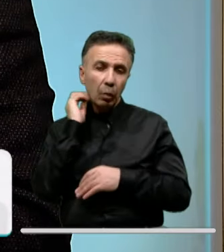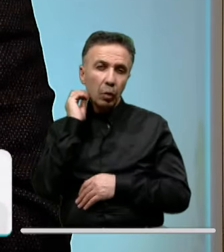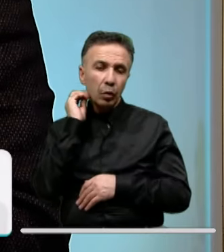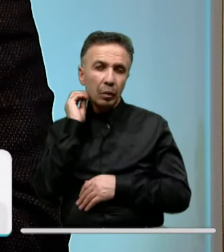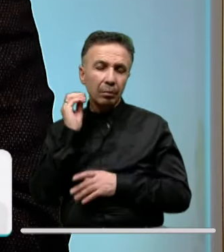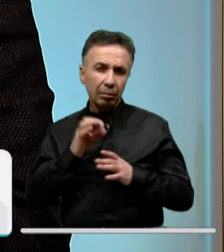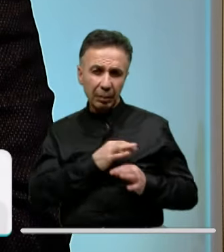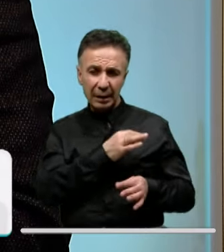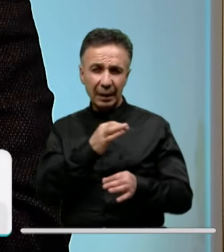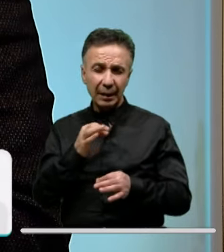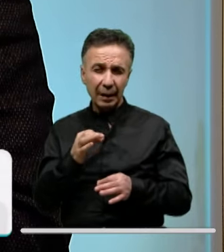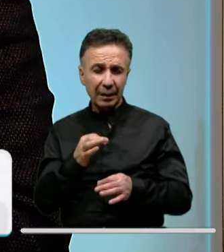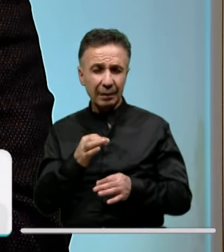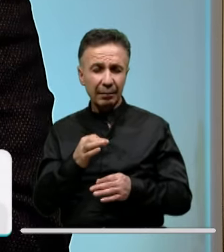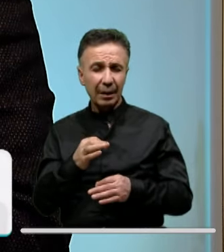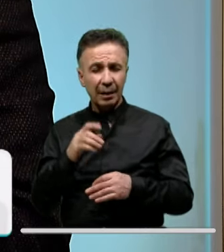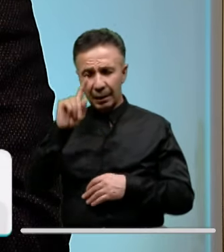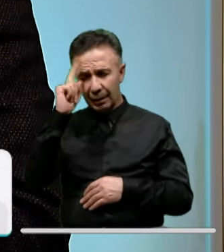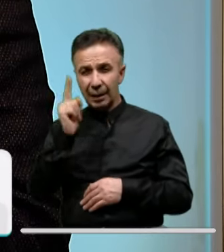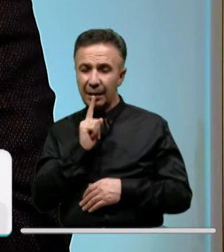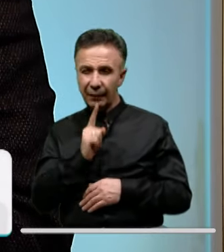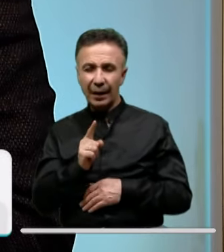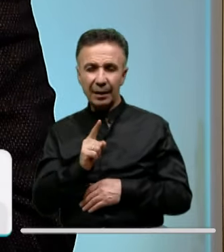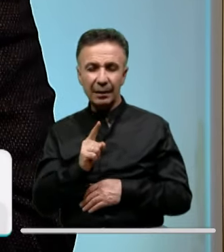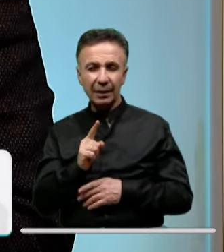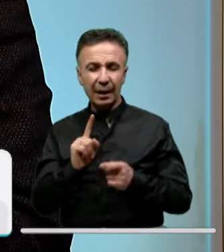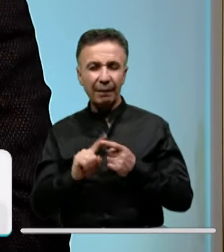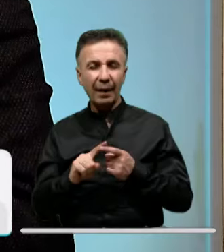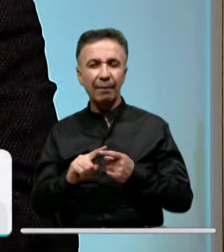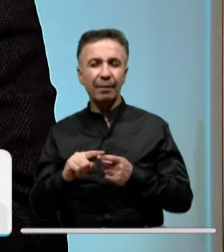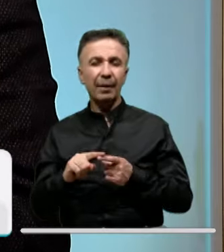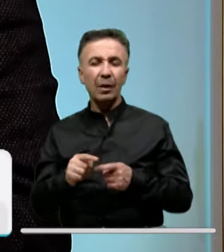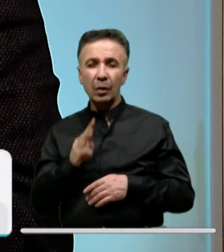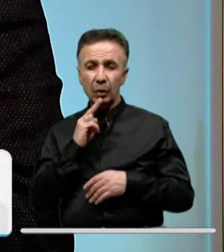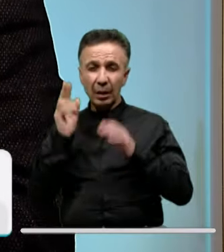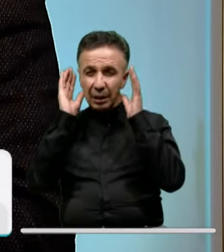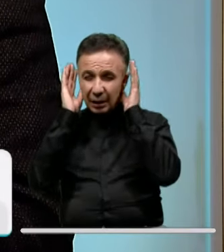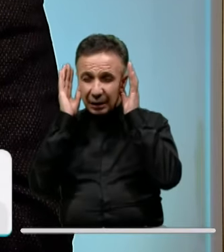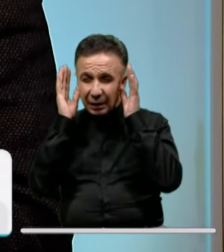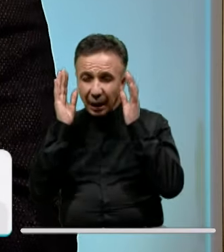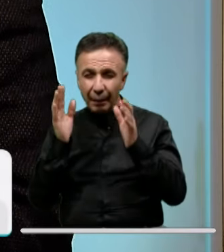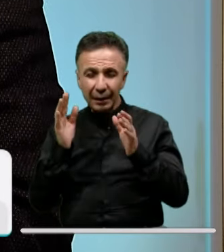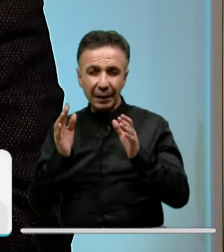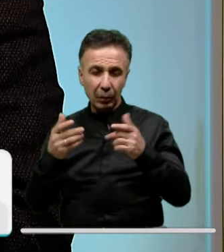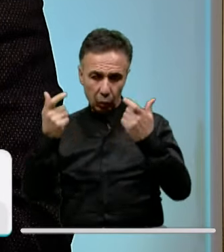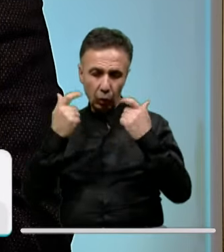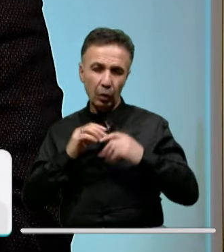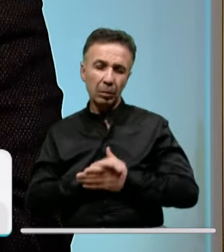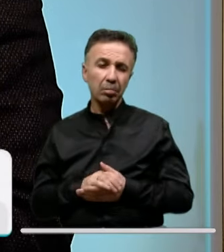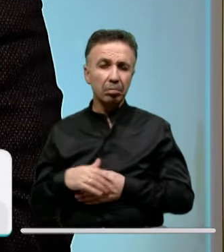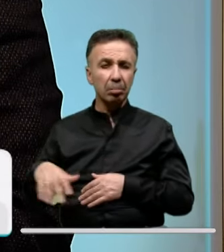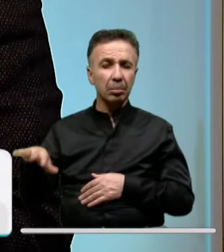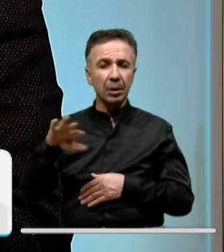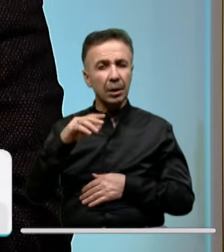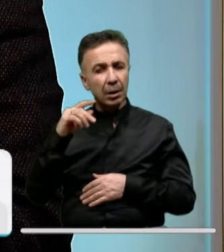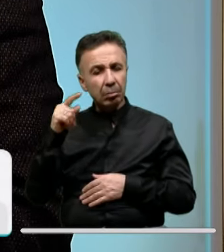borcunun insanlar neden sorumlu? Sadece farzlarını ve vitir vacibi kılmakla sorumlu. Peki şimdi şöyle bir genel bir